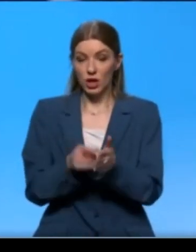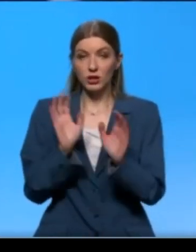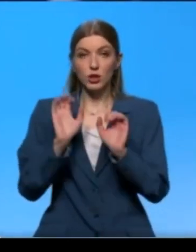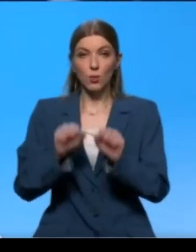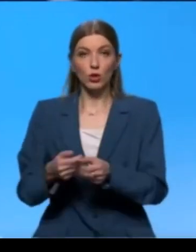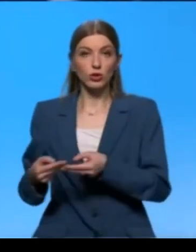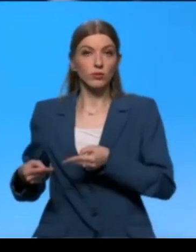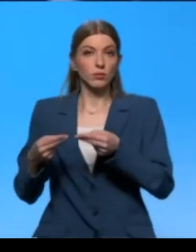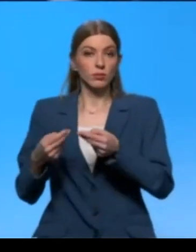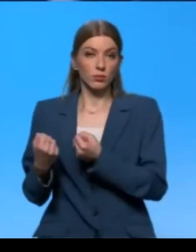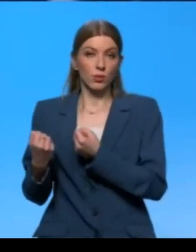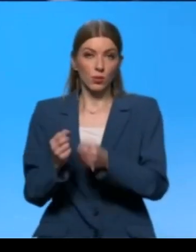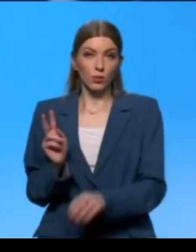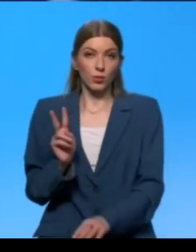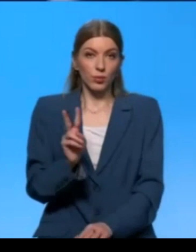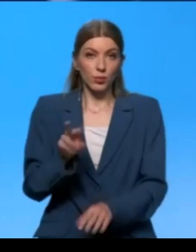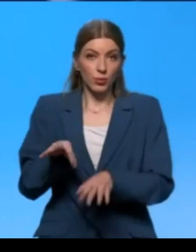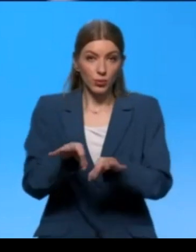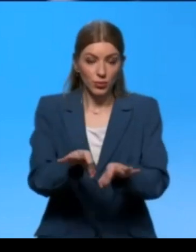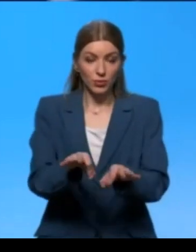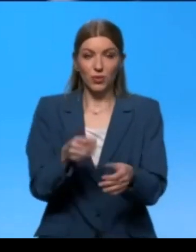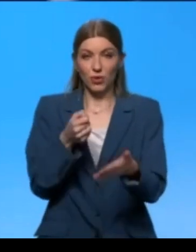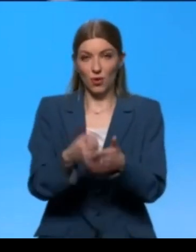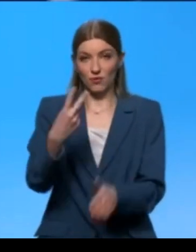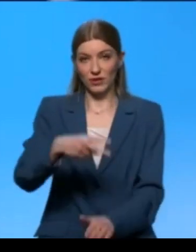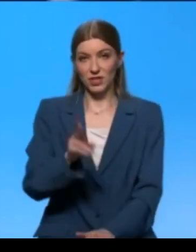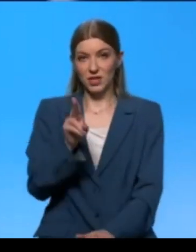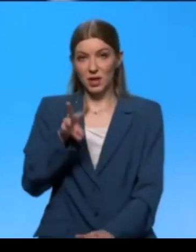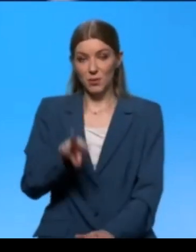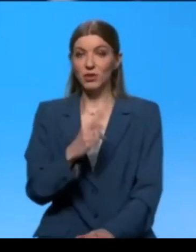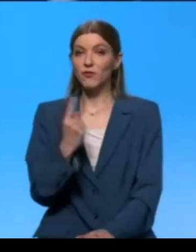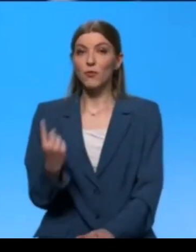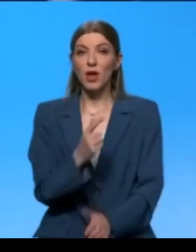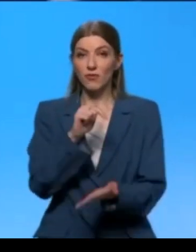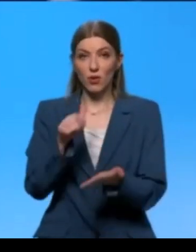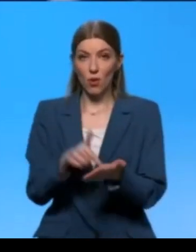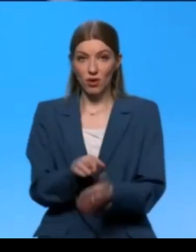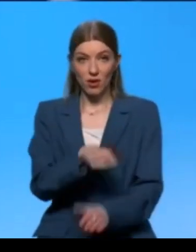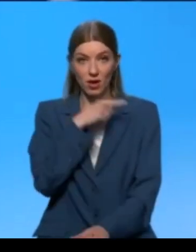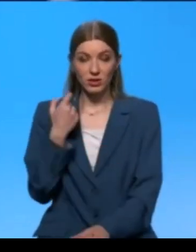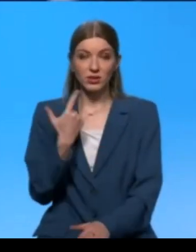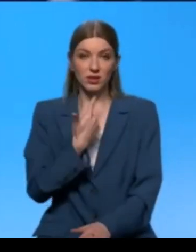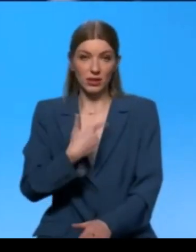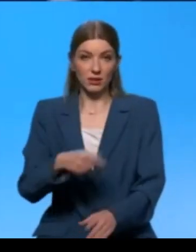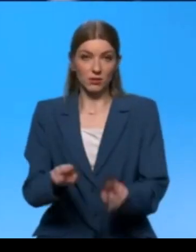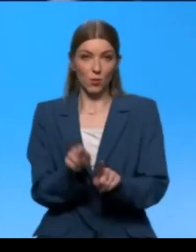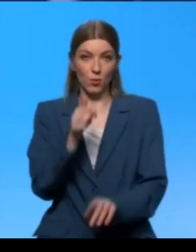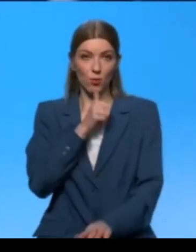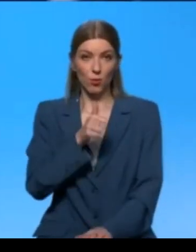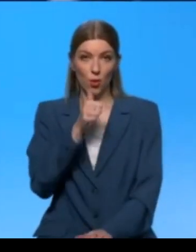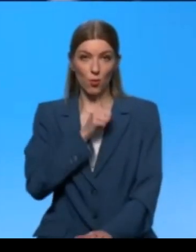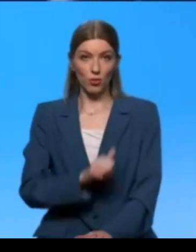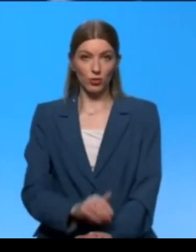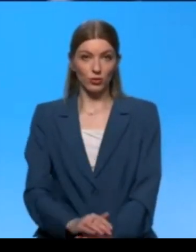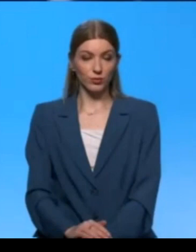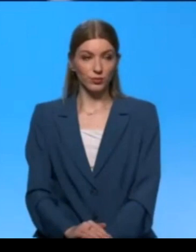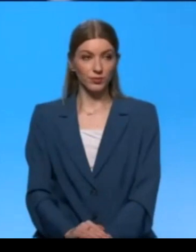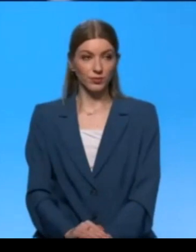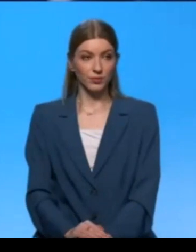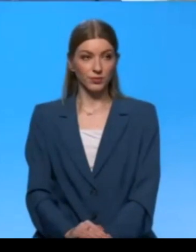20 км это первый российский город где Экспериментальный транспорт проходит обкатку Марина Рябцева с